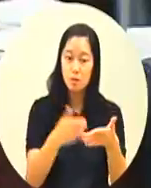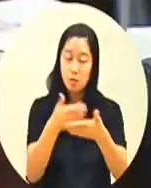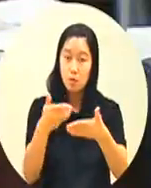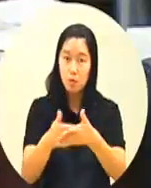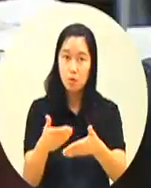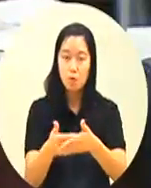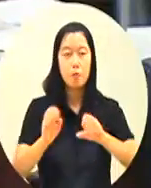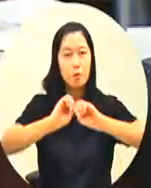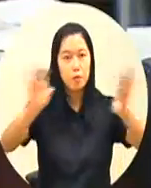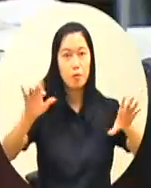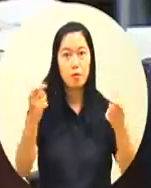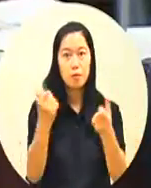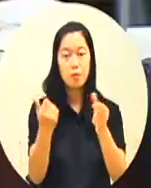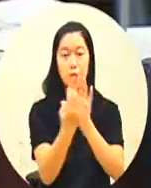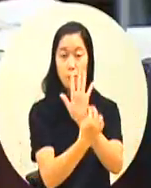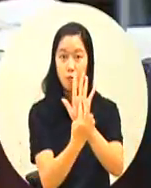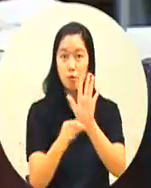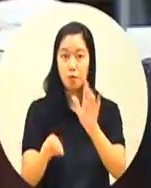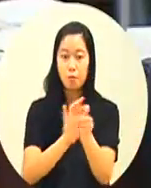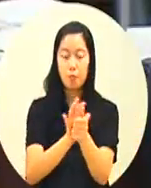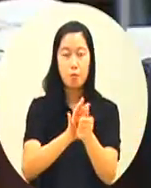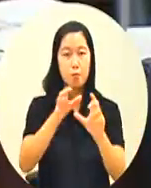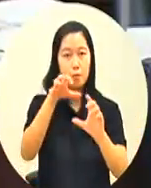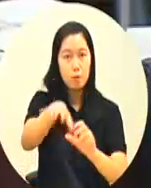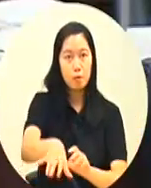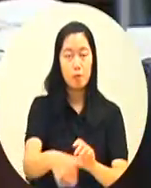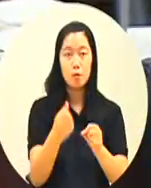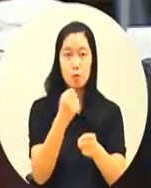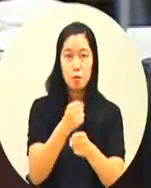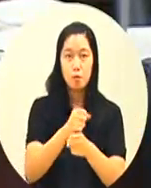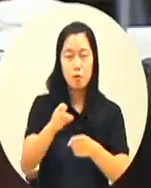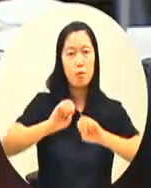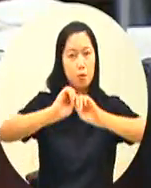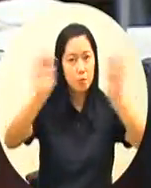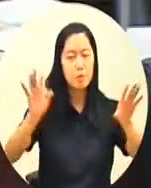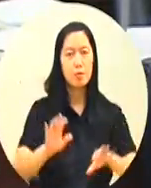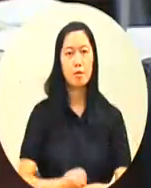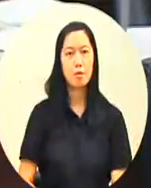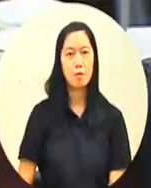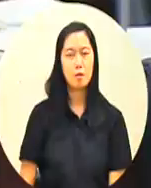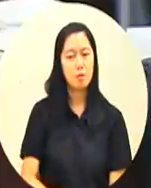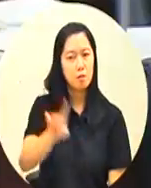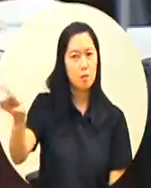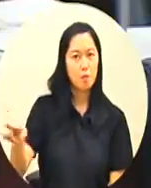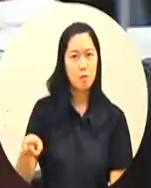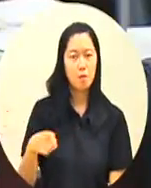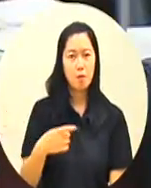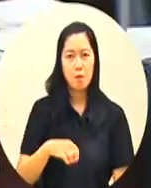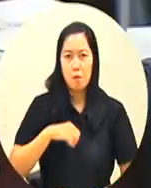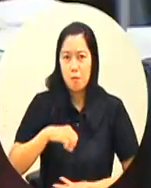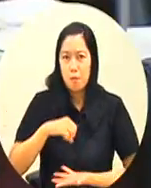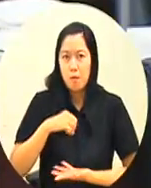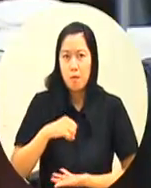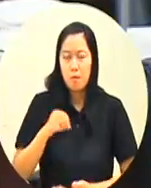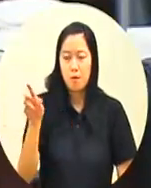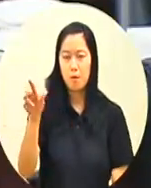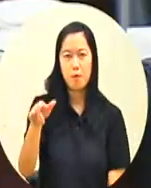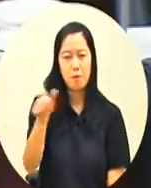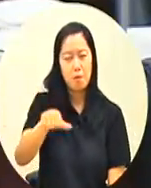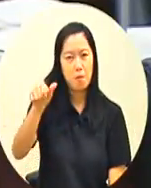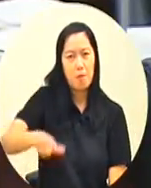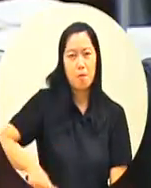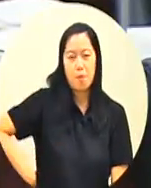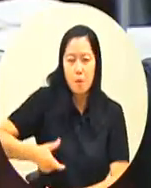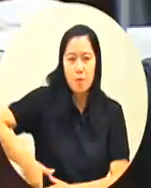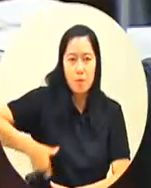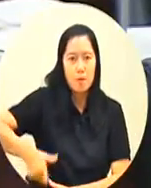比如说这一张，或者是我们服务处自己做这样子，赶快让大家知道，不要让大家觉得哦，为着要搁加缴5000块的税，底下底加皮皮